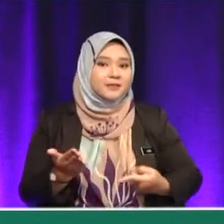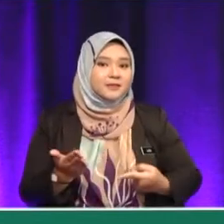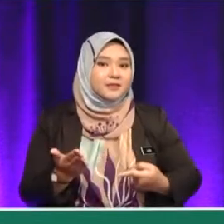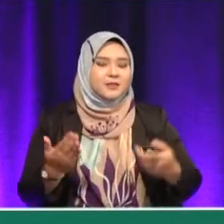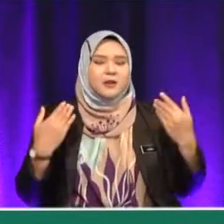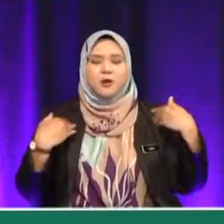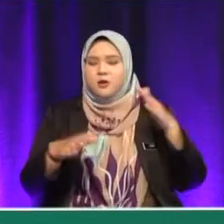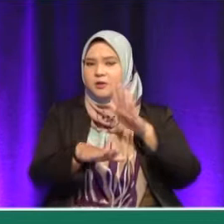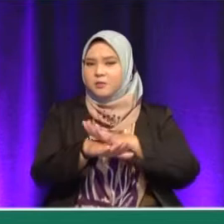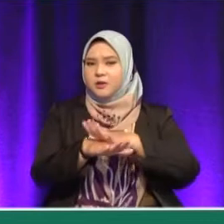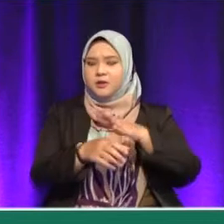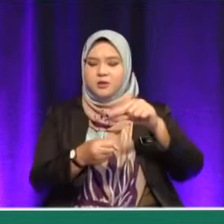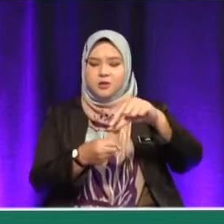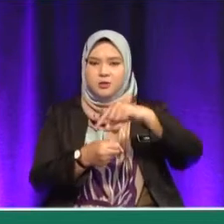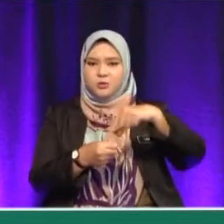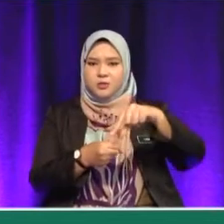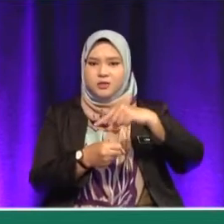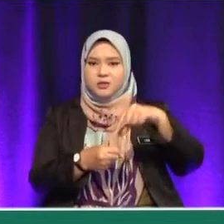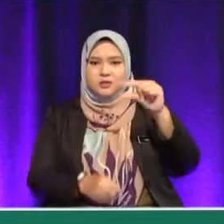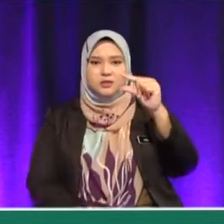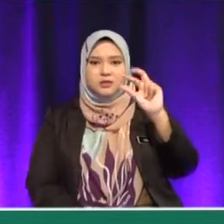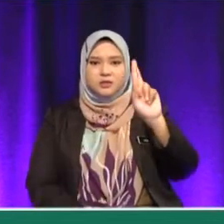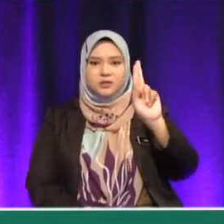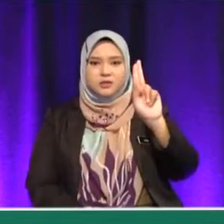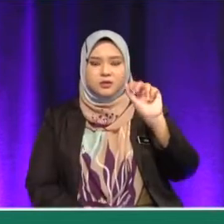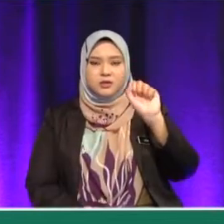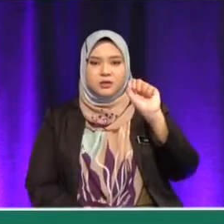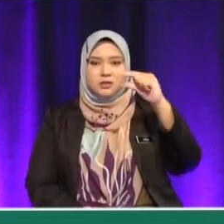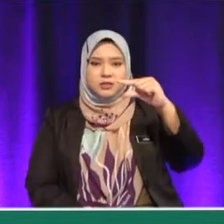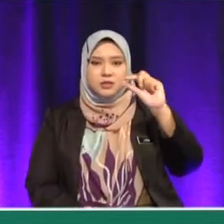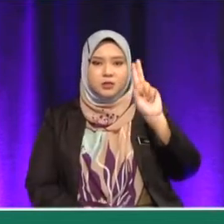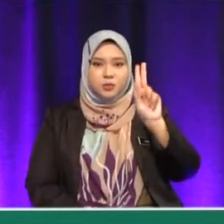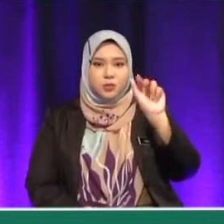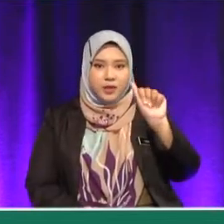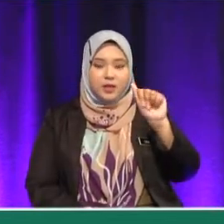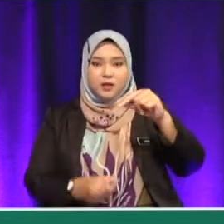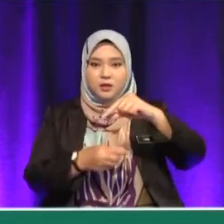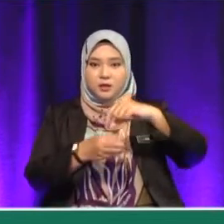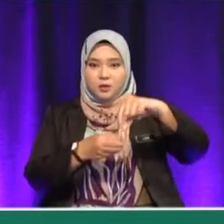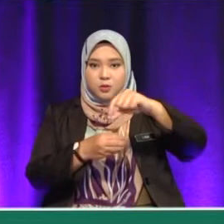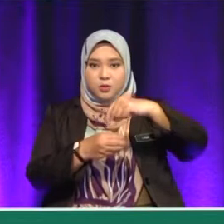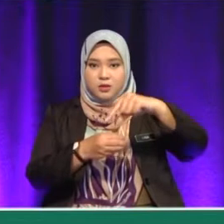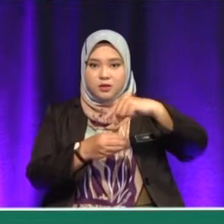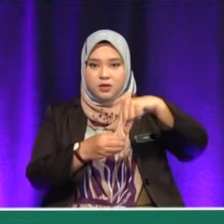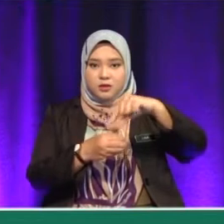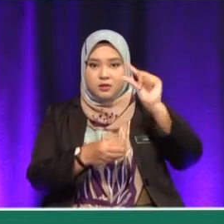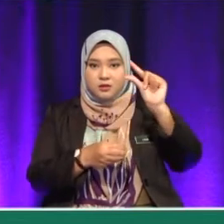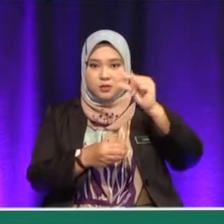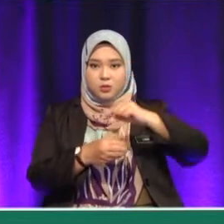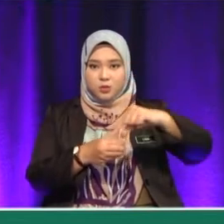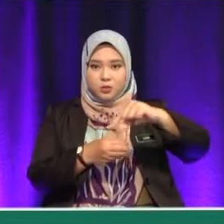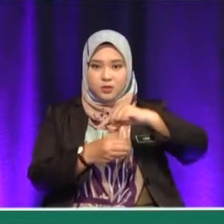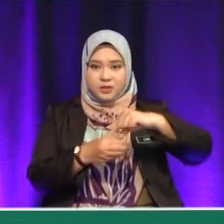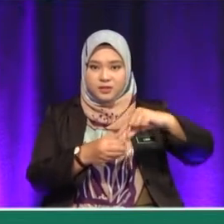gunung runtuh gua batu putih Gua tukang gua badak ya Jadi sebenarnya di gua inilah apa